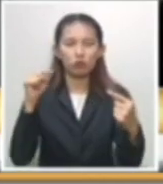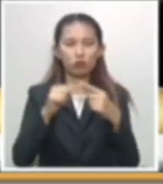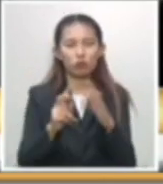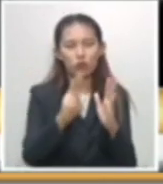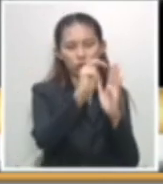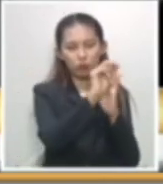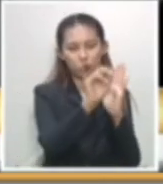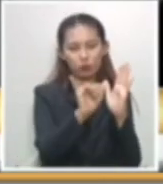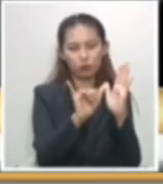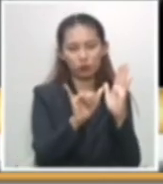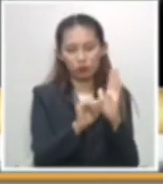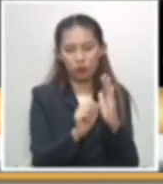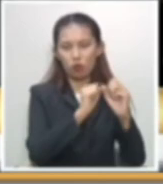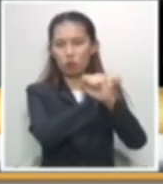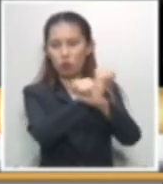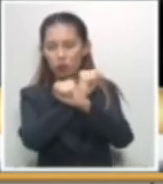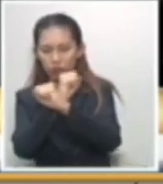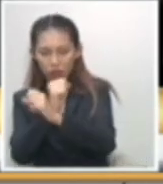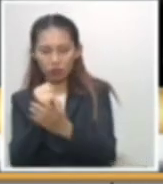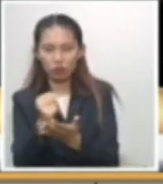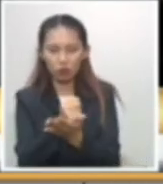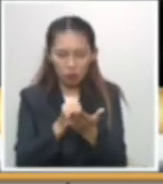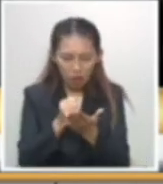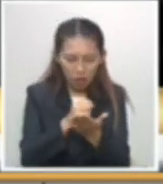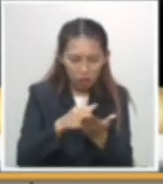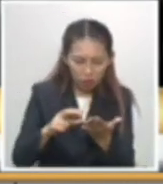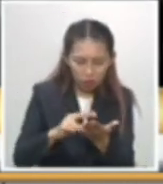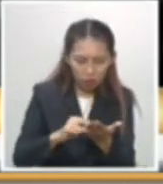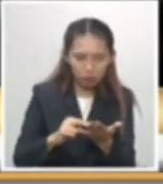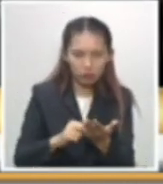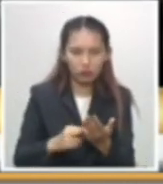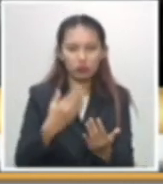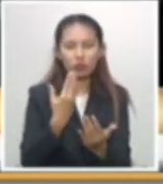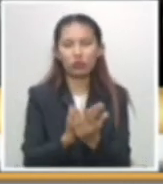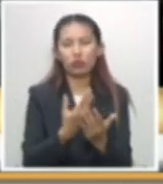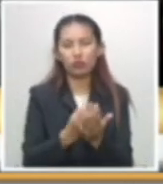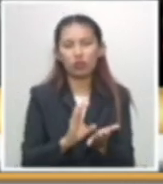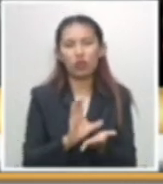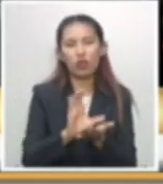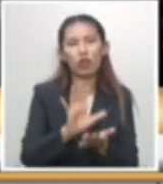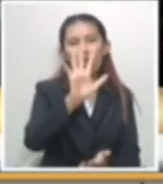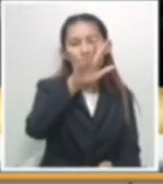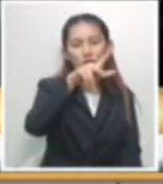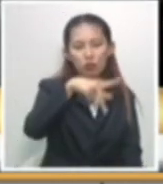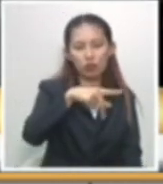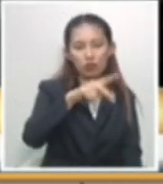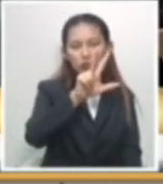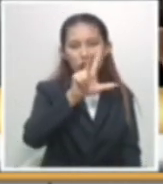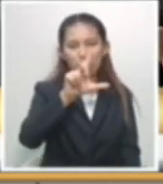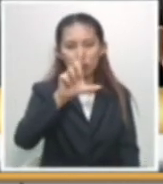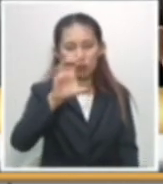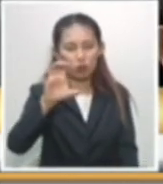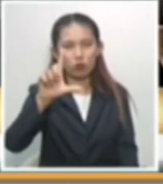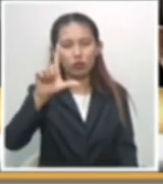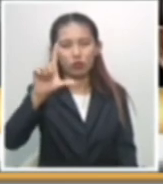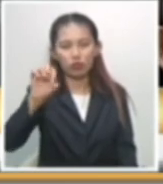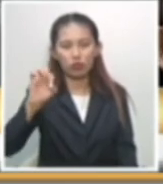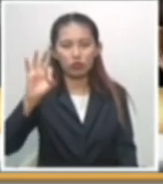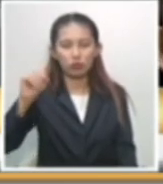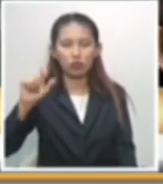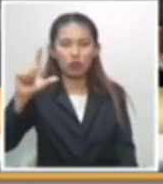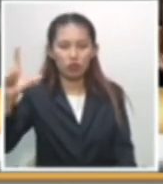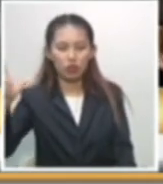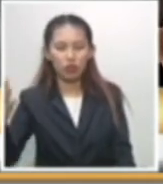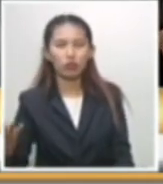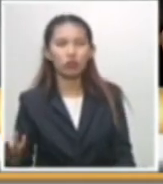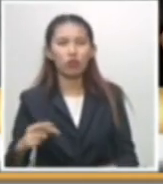และก็บำบัดผู้เสพยาเสพติดใช้งบประมาณทั้งสิ้น 5,339 ล้านทั้งบำบัดทั้งป้